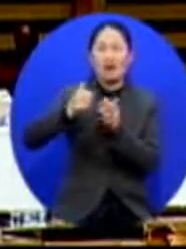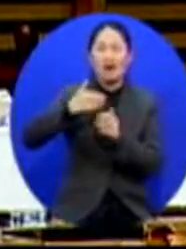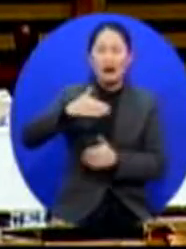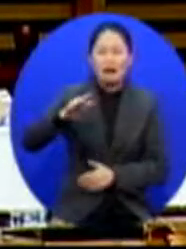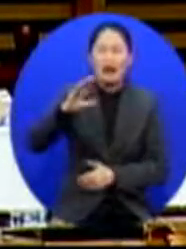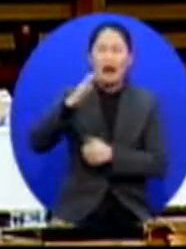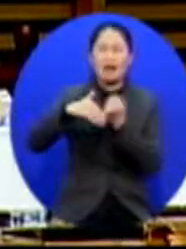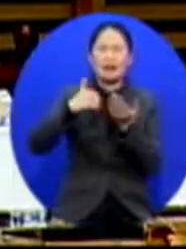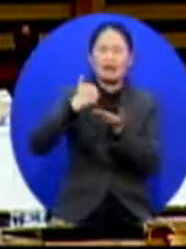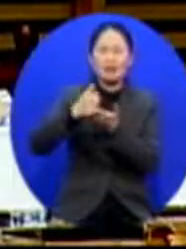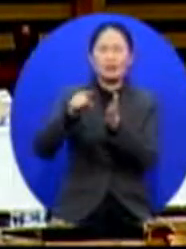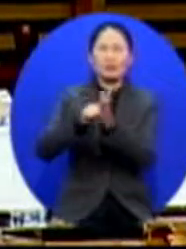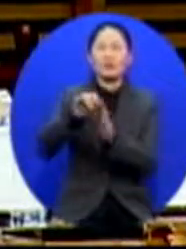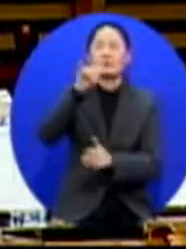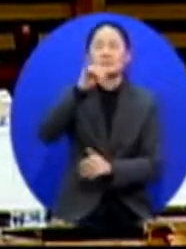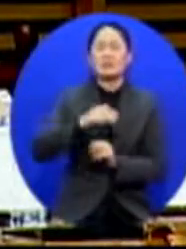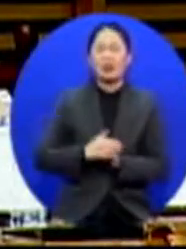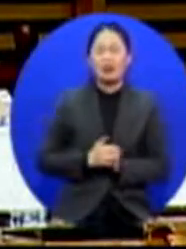있다니까요